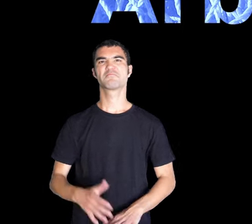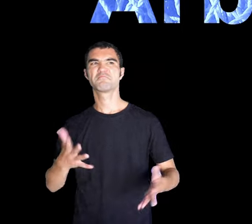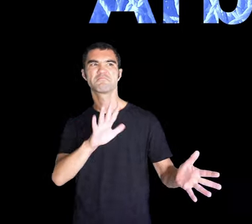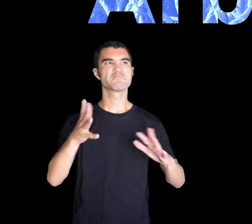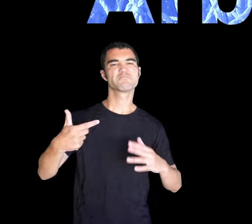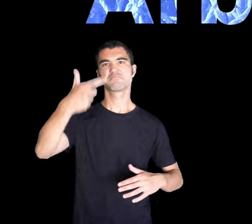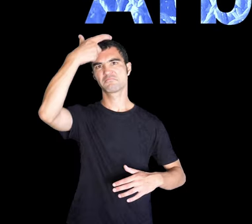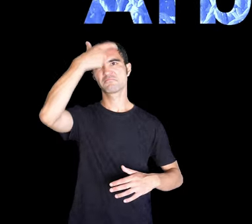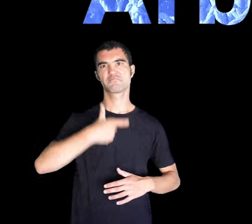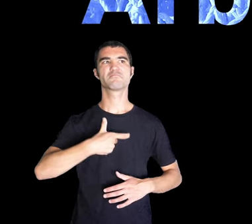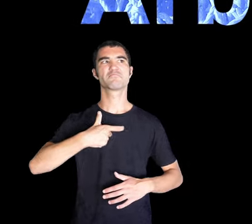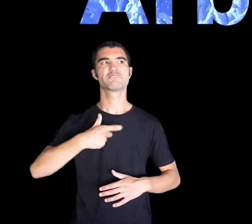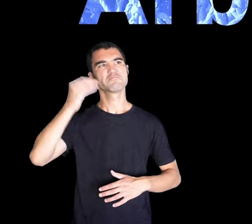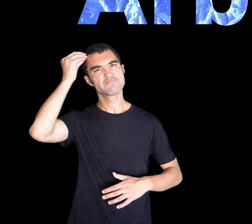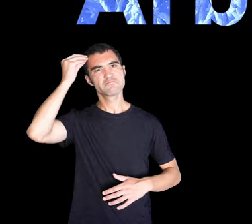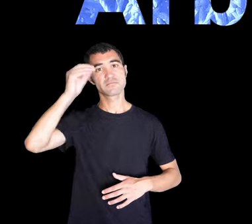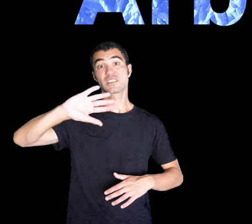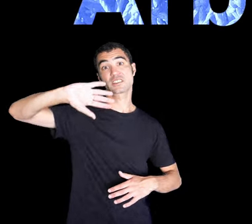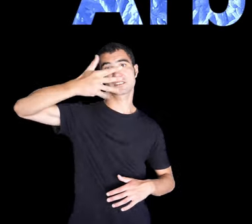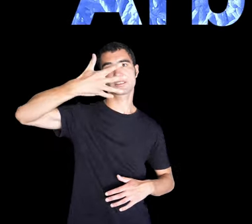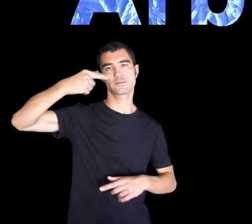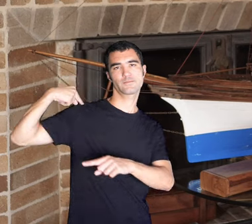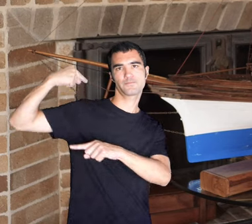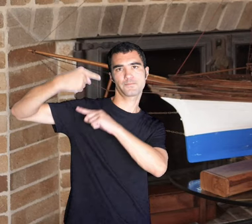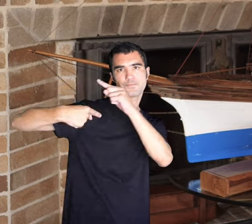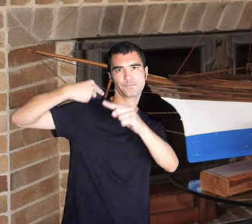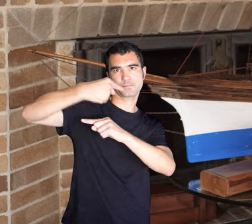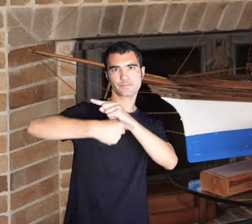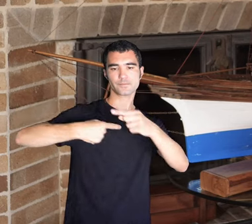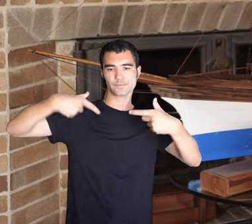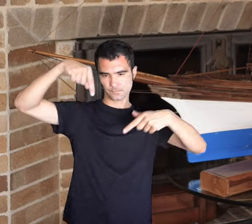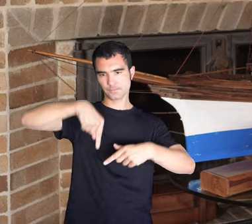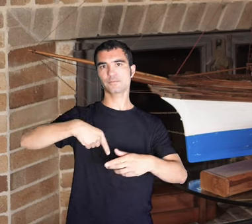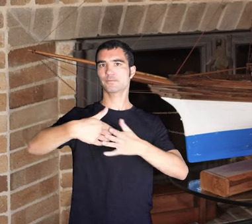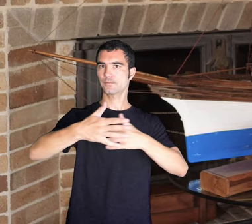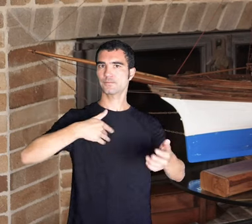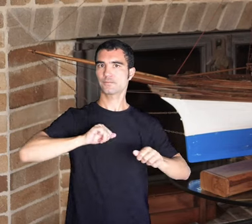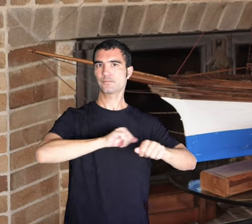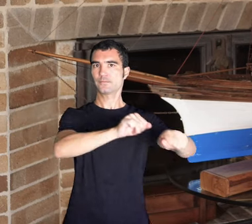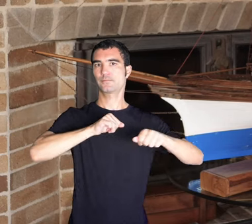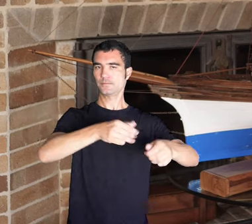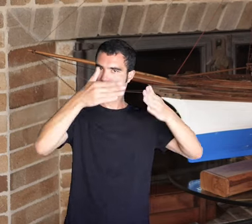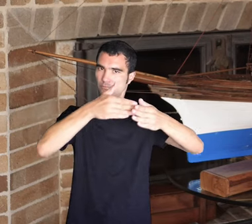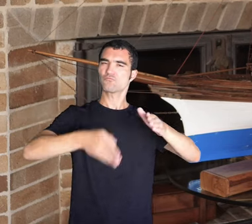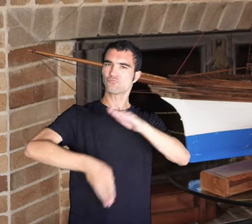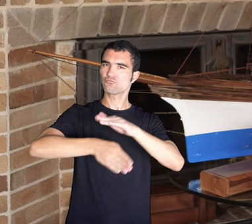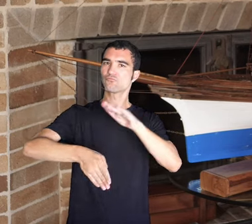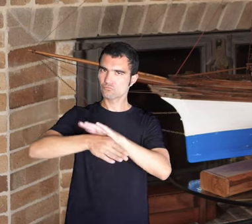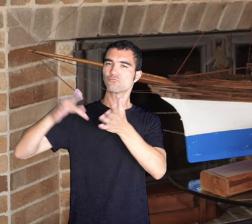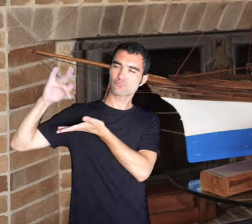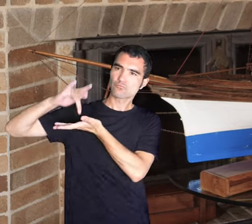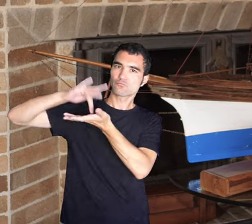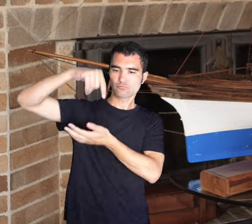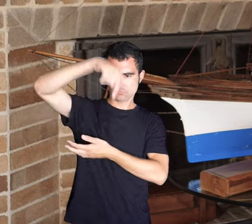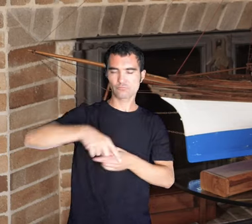1944. Crec que de la quinta generació de mestres d'aixa continuada aquí en l'esport de